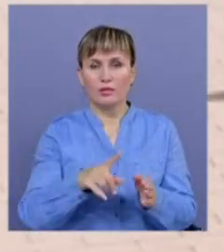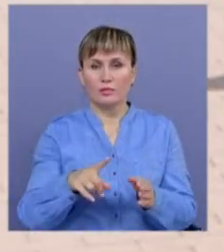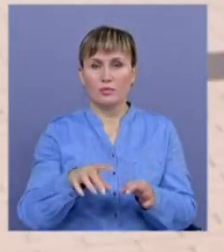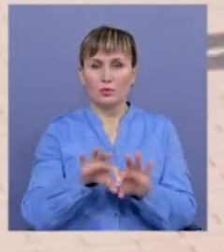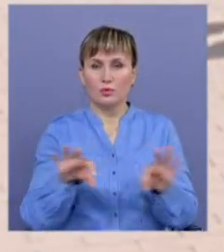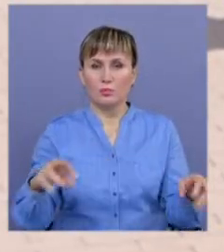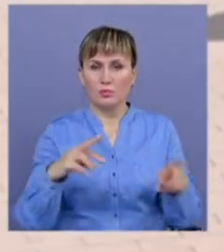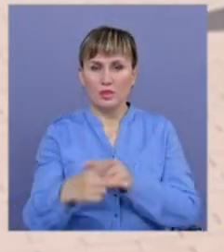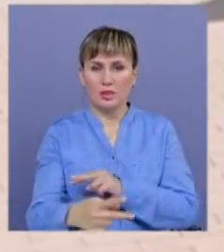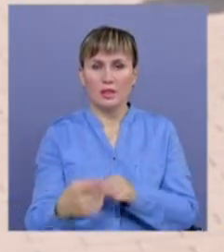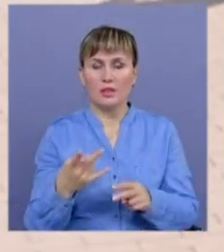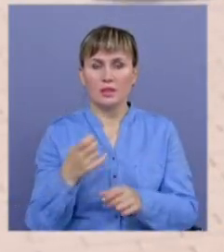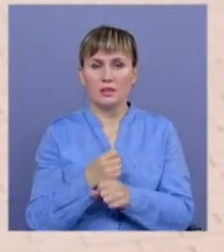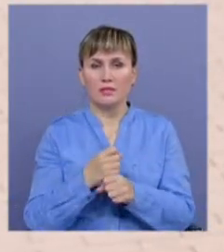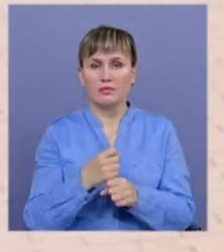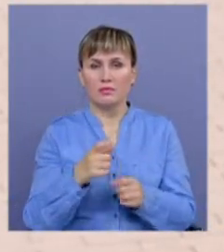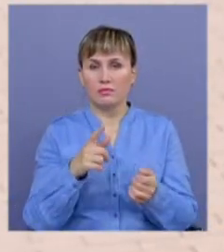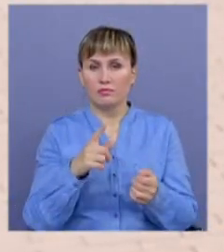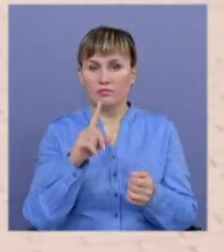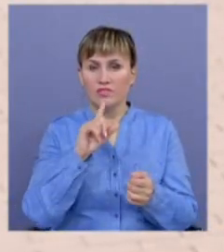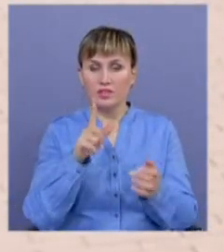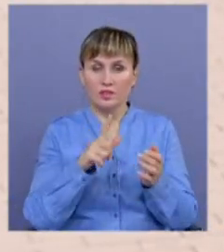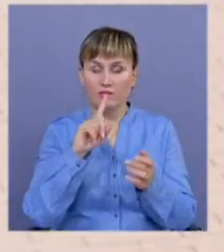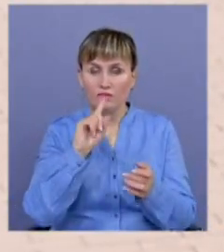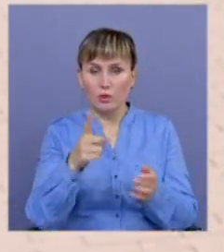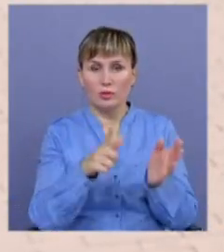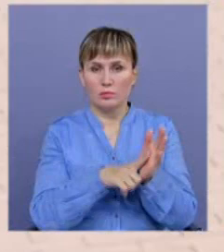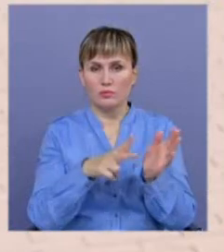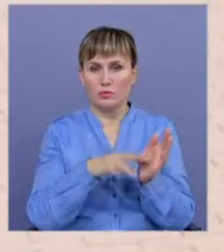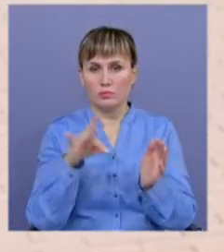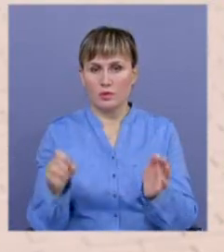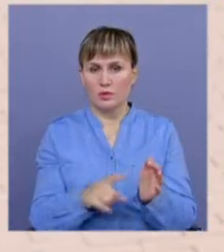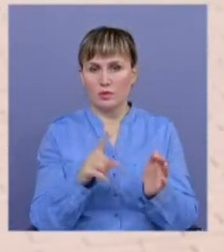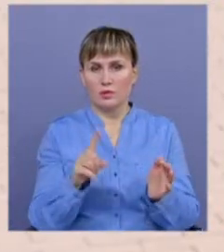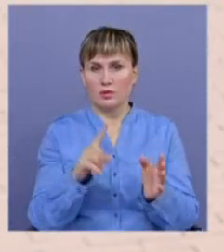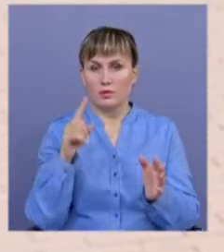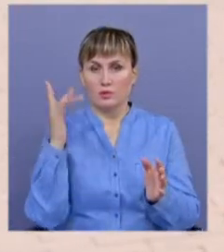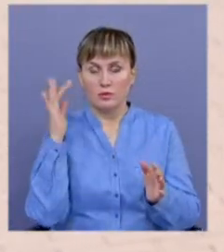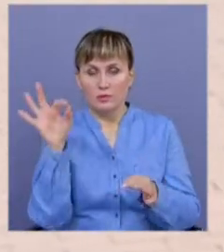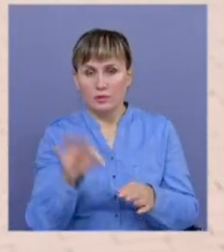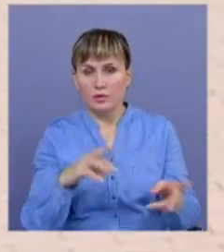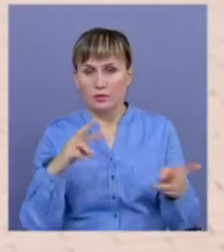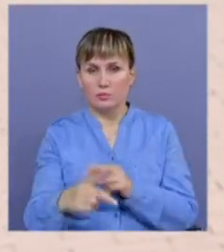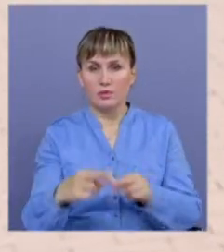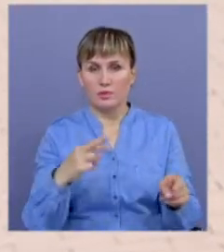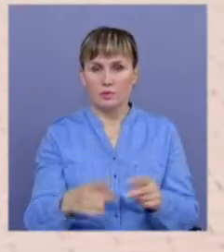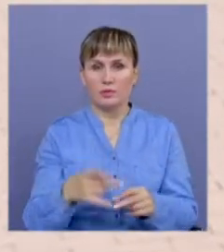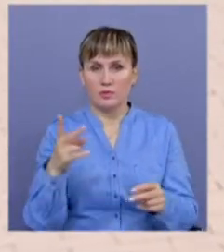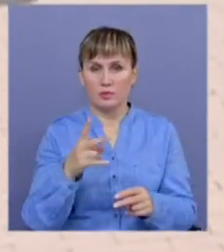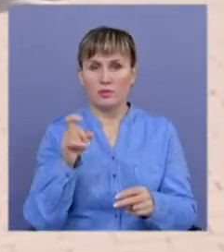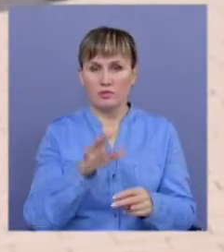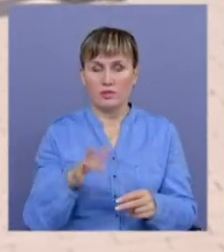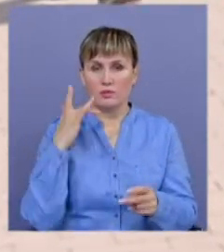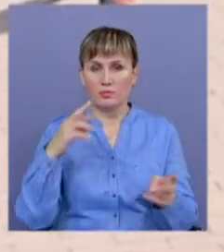труб водопроводных, раз 7-8 в год. Там участок небольшой. По-моему, есть смысл сразу навсегда поменять